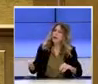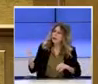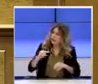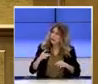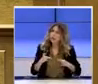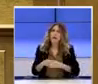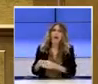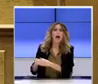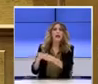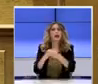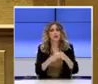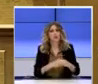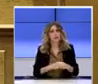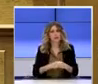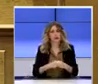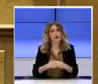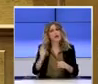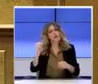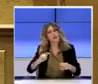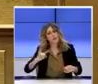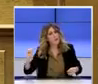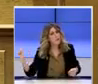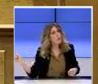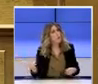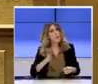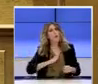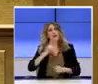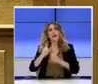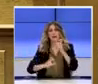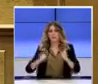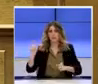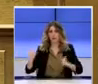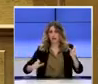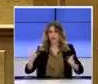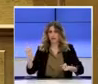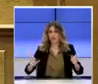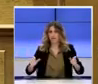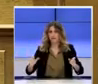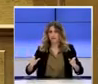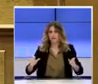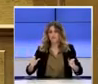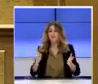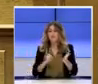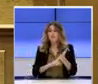κόμματα, όλους τους πολίτες, απαιτεί μια νέα συνείδηση